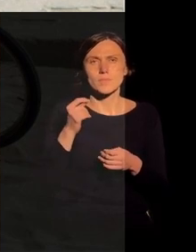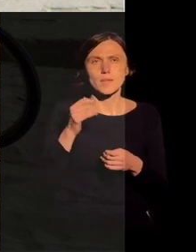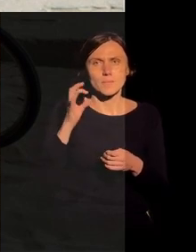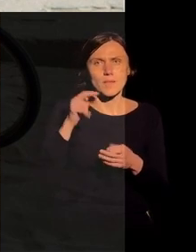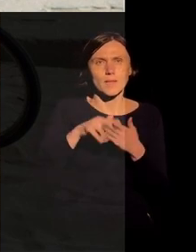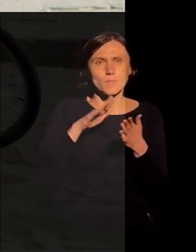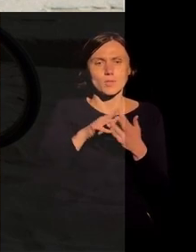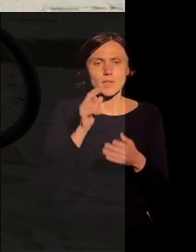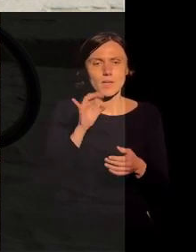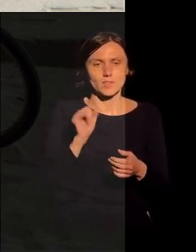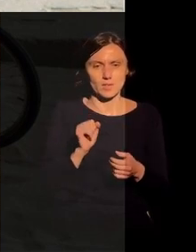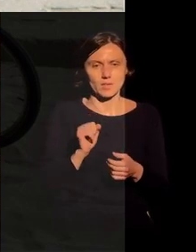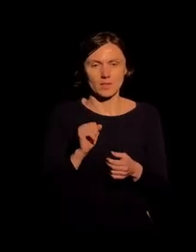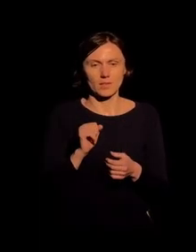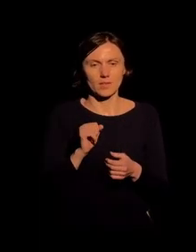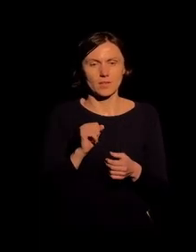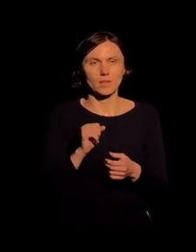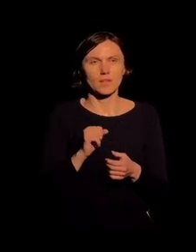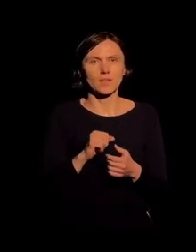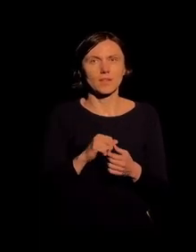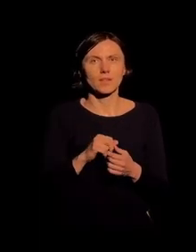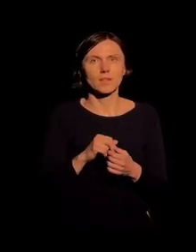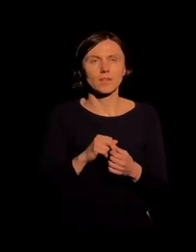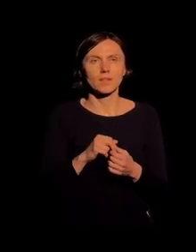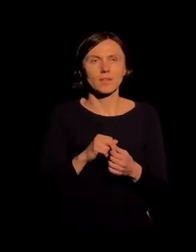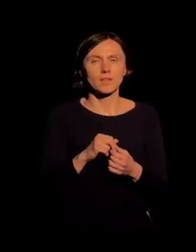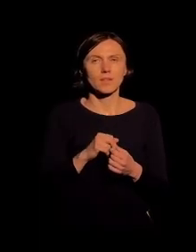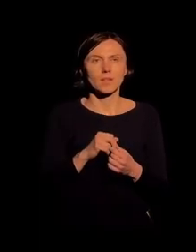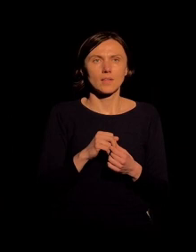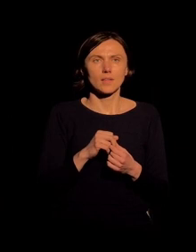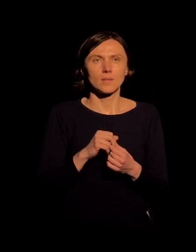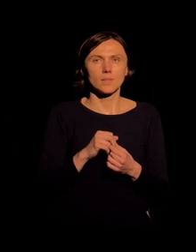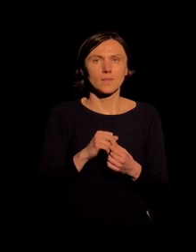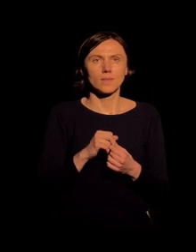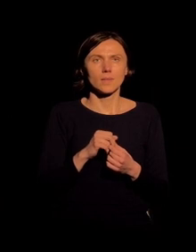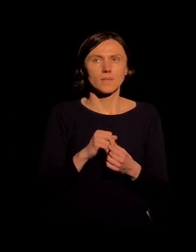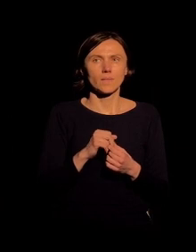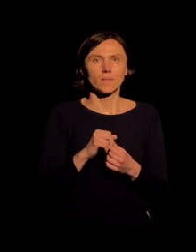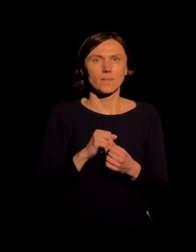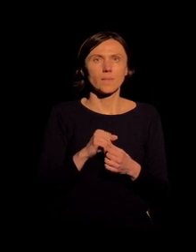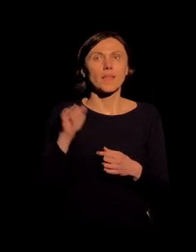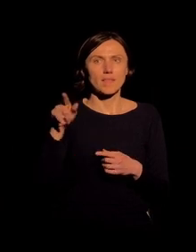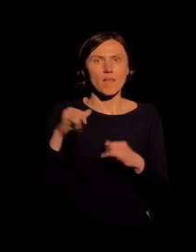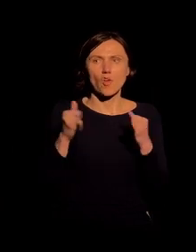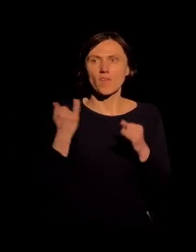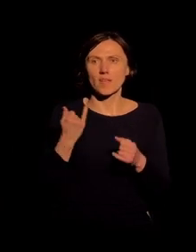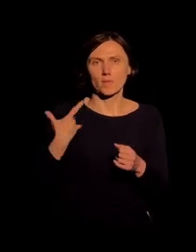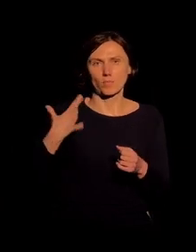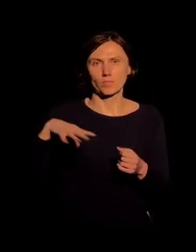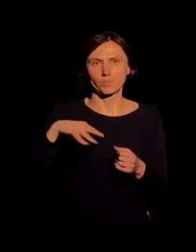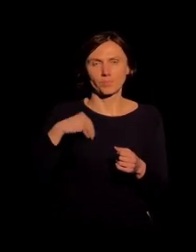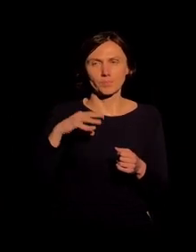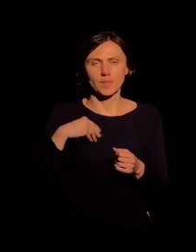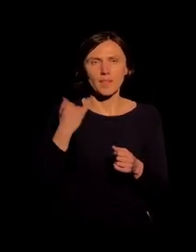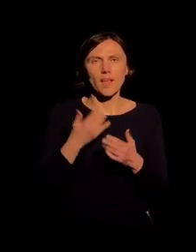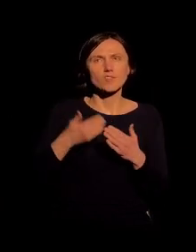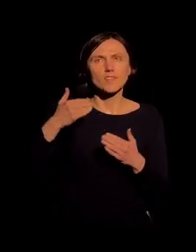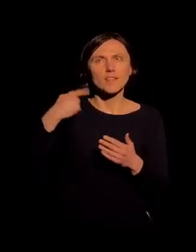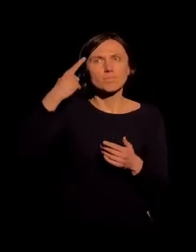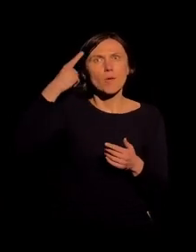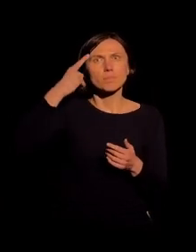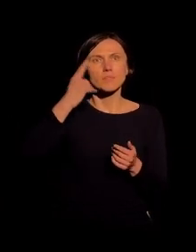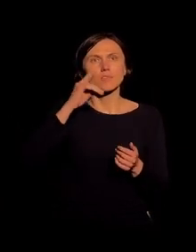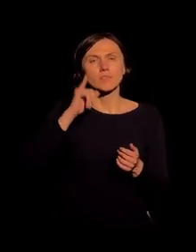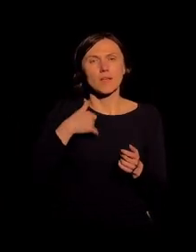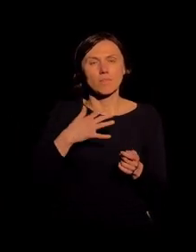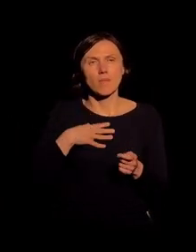to chyba Kasia, ale może przekręciłem, już nie pamiętam. I ten, no ten rower był zawsze, to znaczy takie najwcześniejsze wspomnienia z